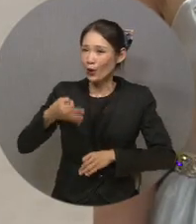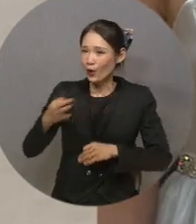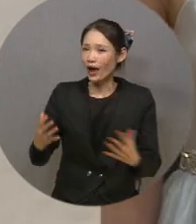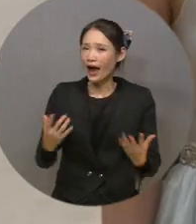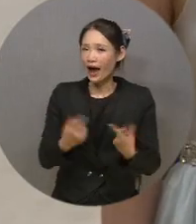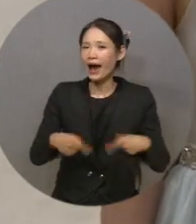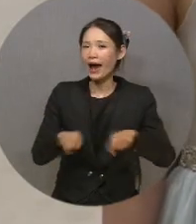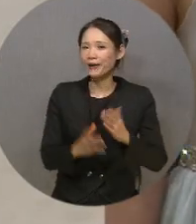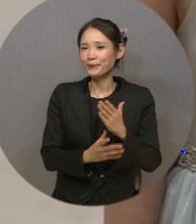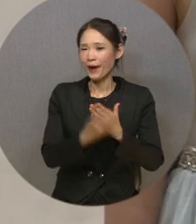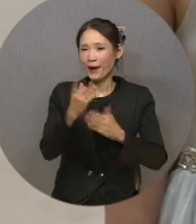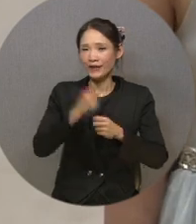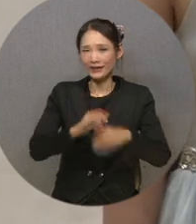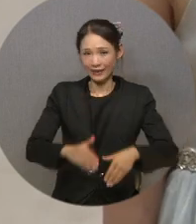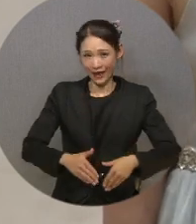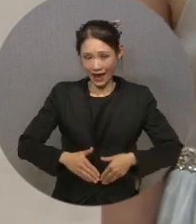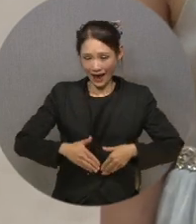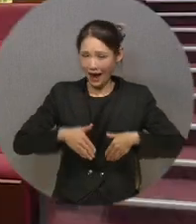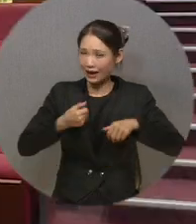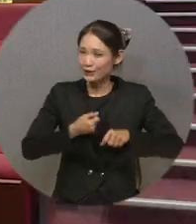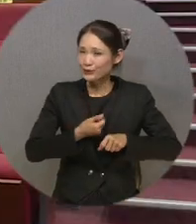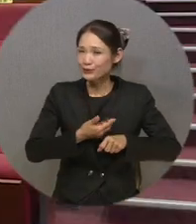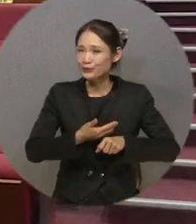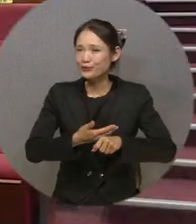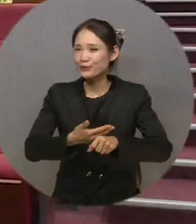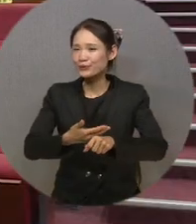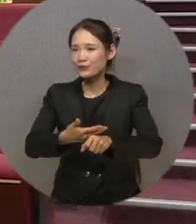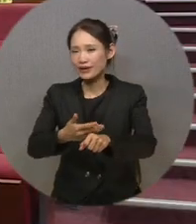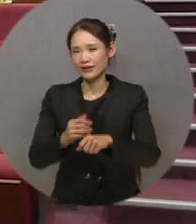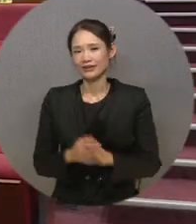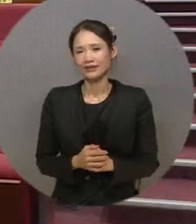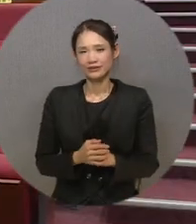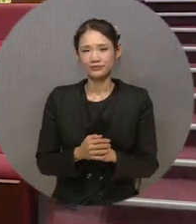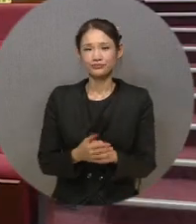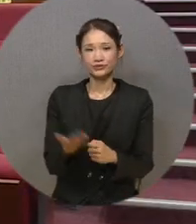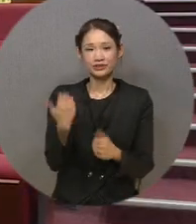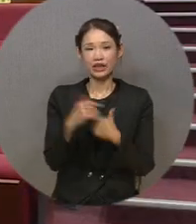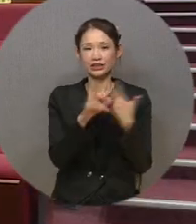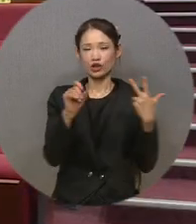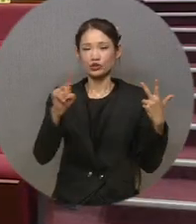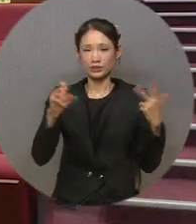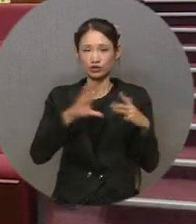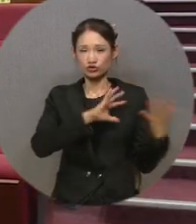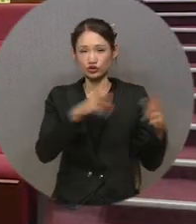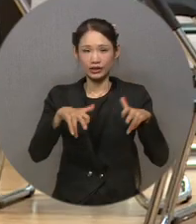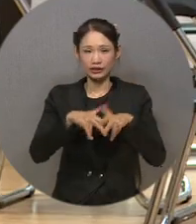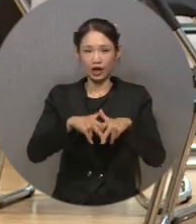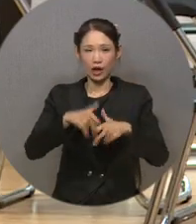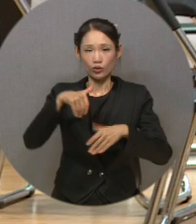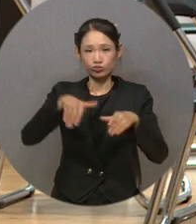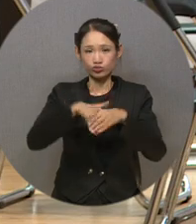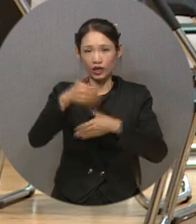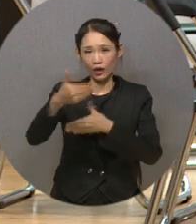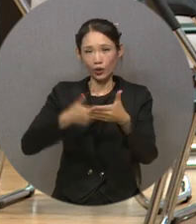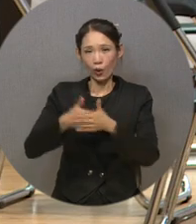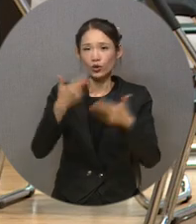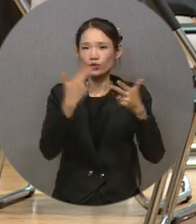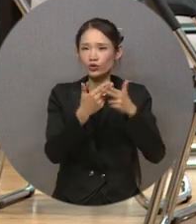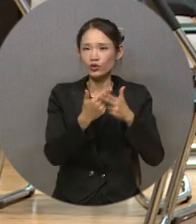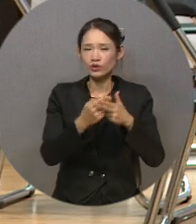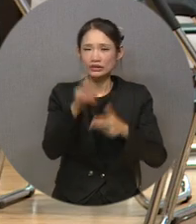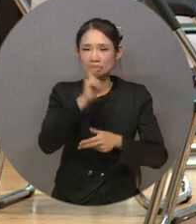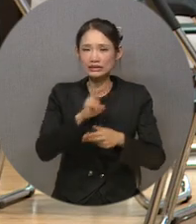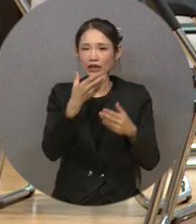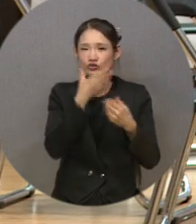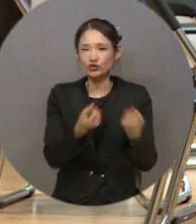관객들에게 따뜻한 울림을 선사합니다. 지난 11일 국제장애인문화교류협회와 한국장애인음악협회